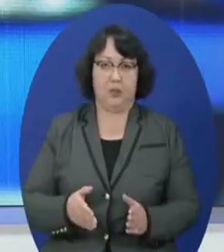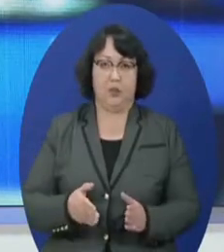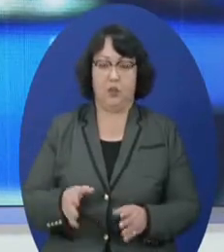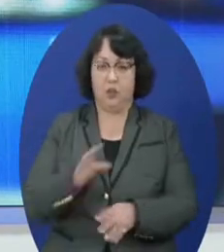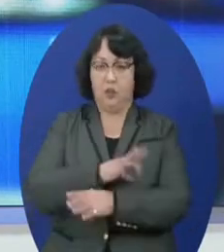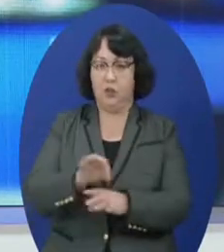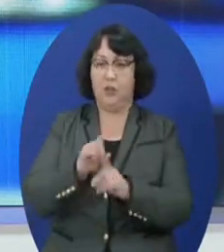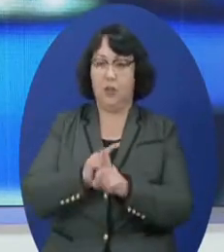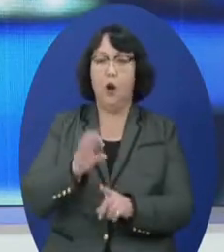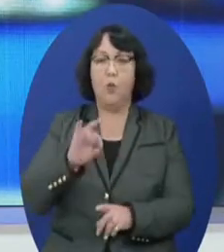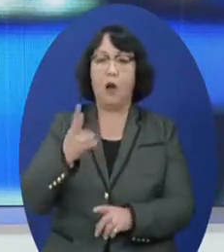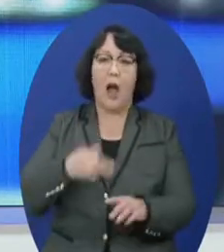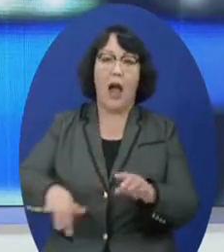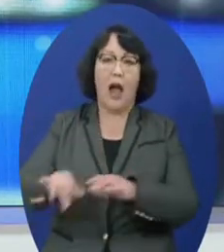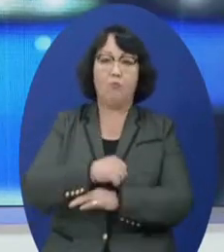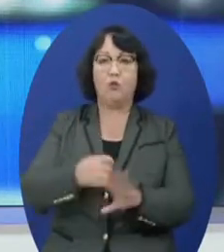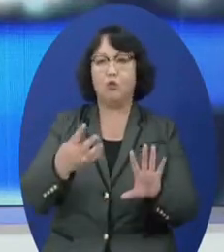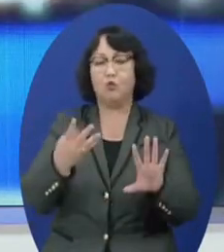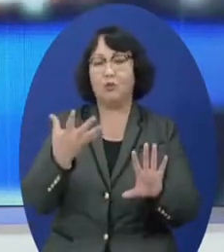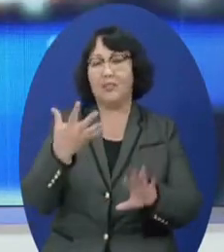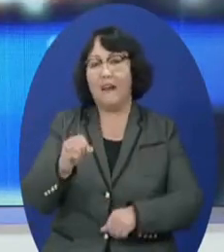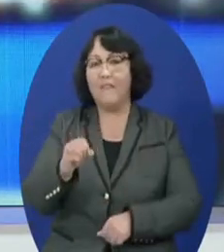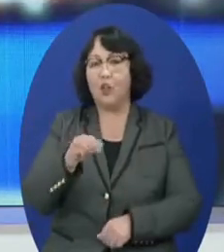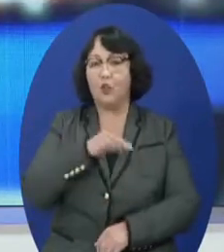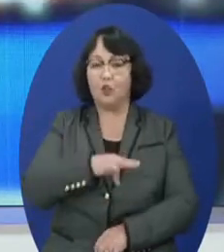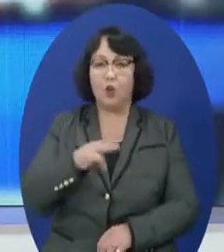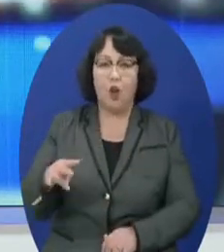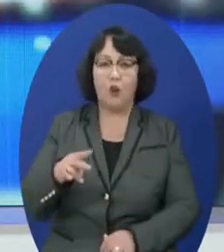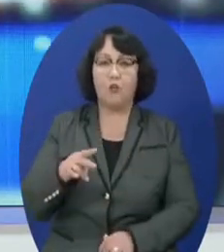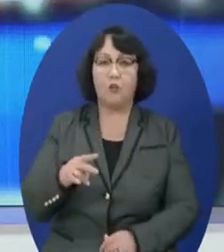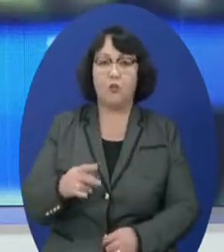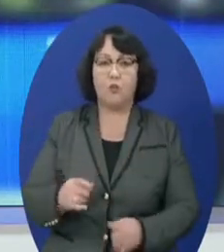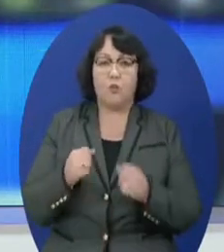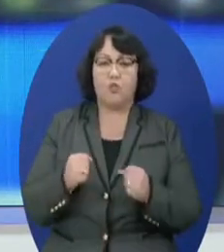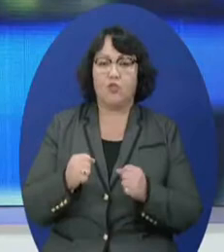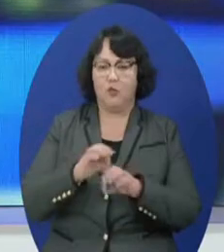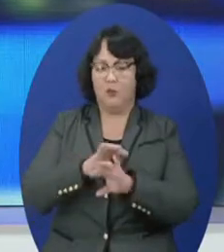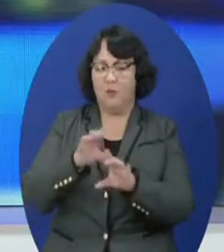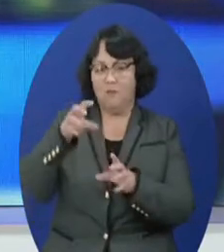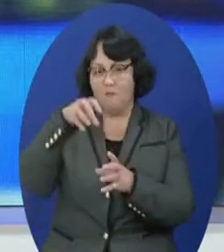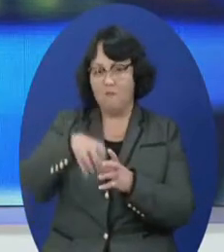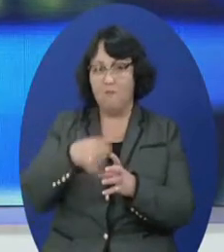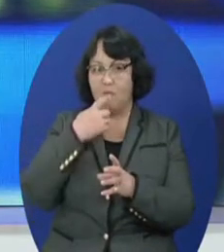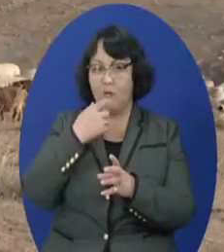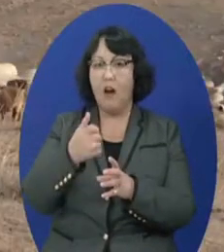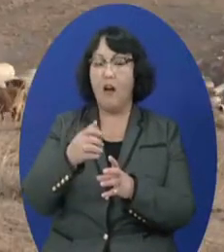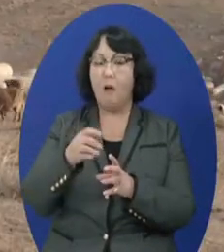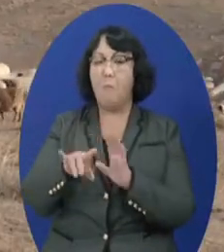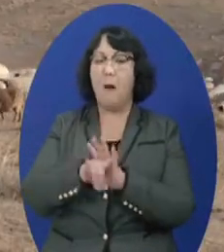Төслийн хүрээнд өнөөдөр өвөрхангай аймагт 950 шахам тон хүчит тэжээлийг гардууллаа.